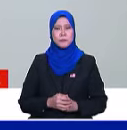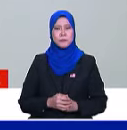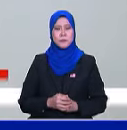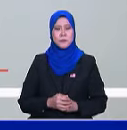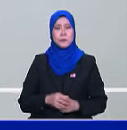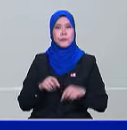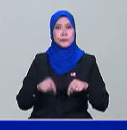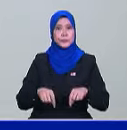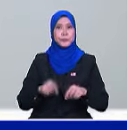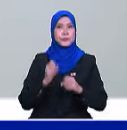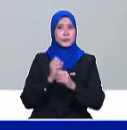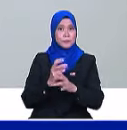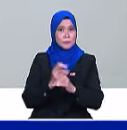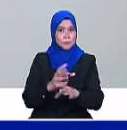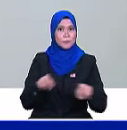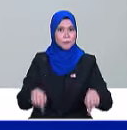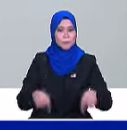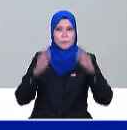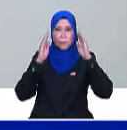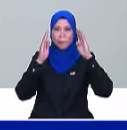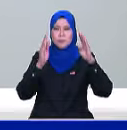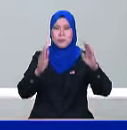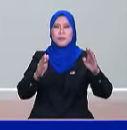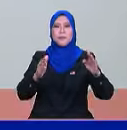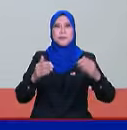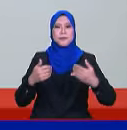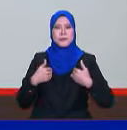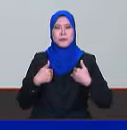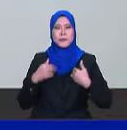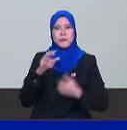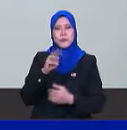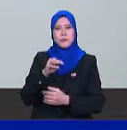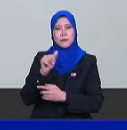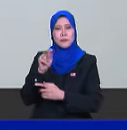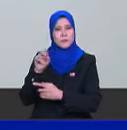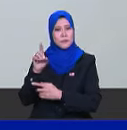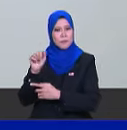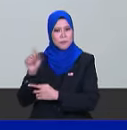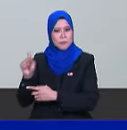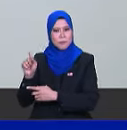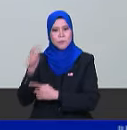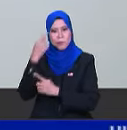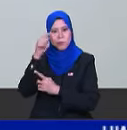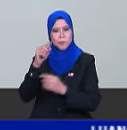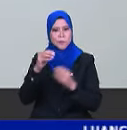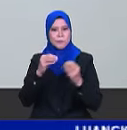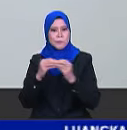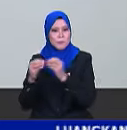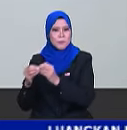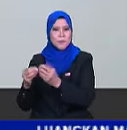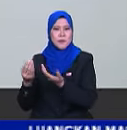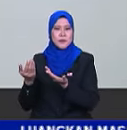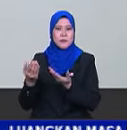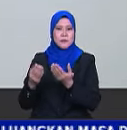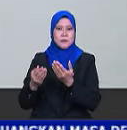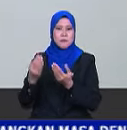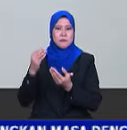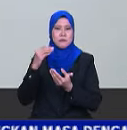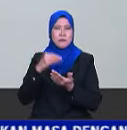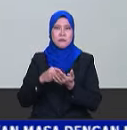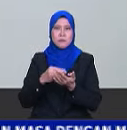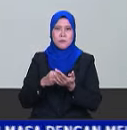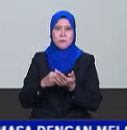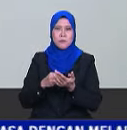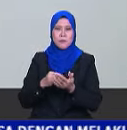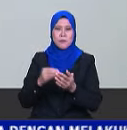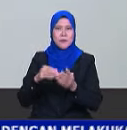These initiatives will focus on achieving a clearer mandate for each LICs, more investments in catalytic and developmental